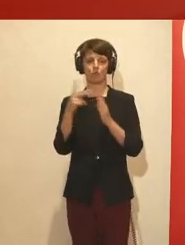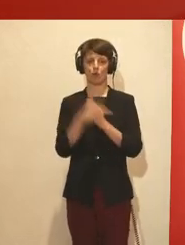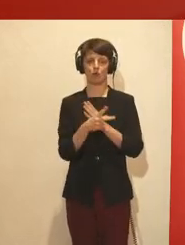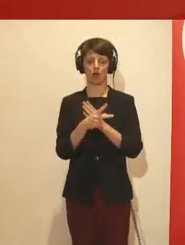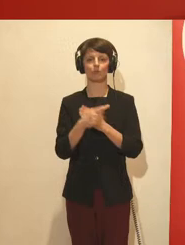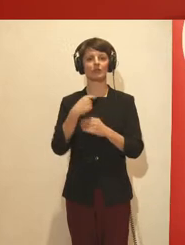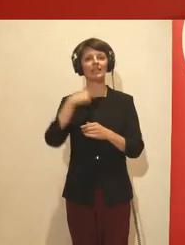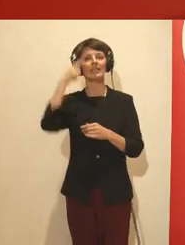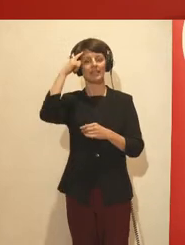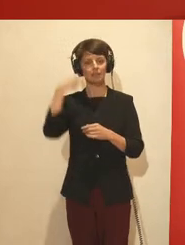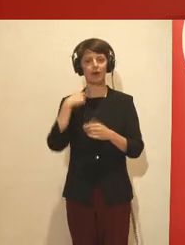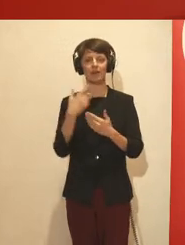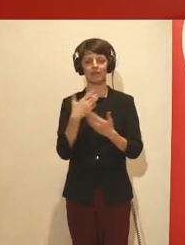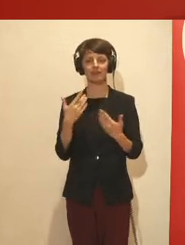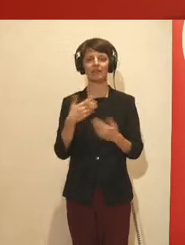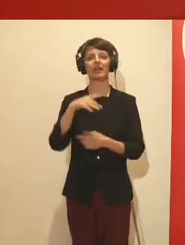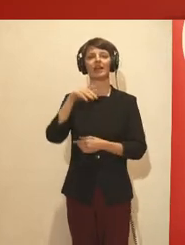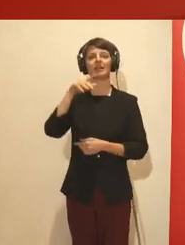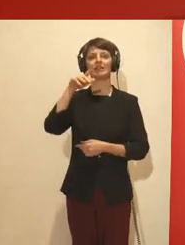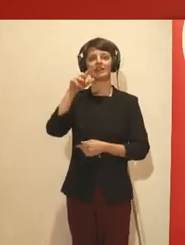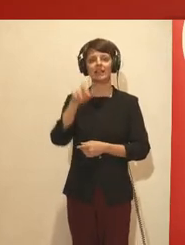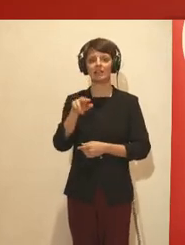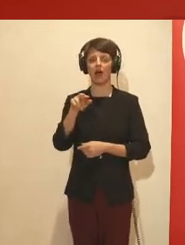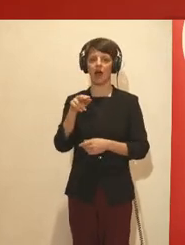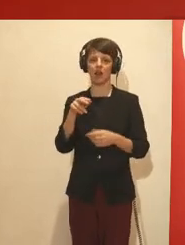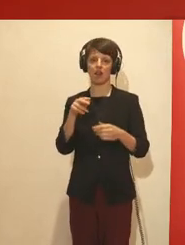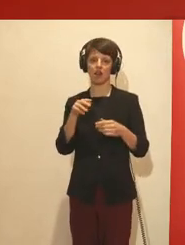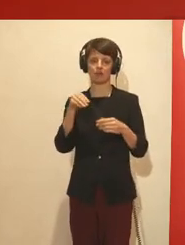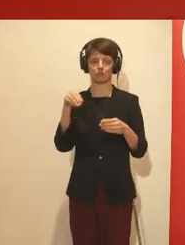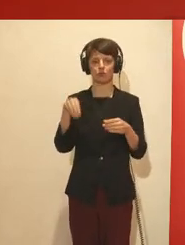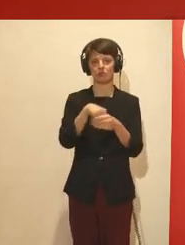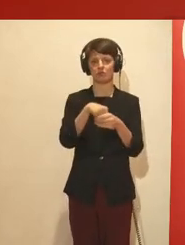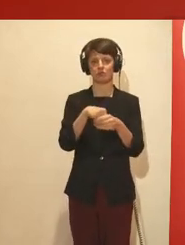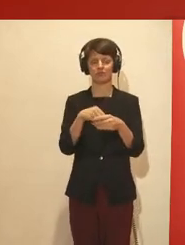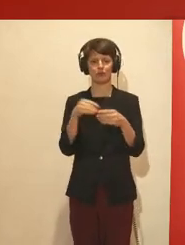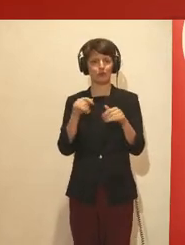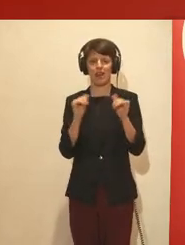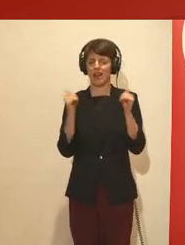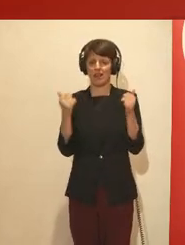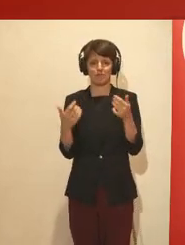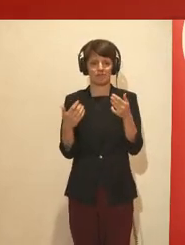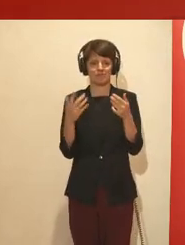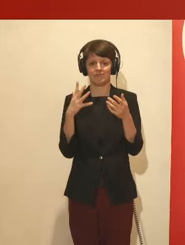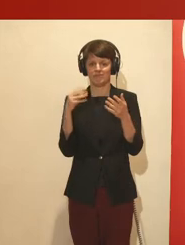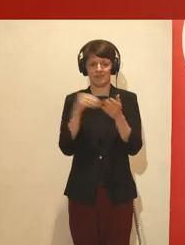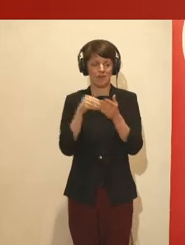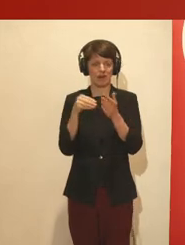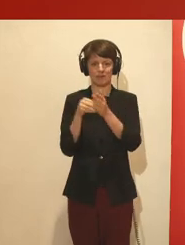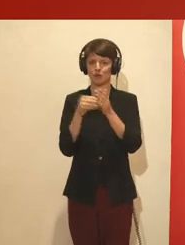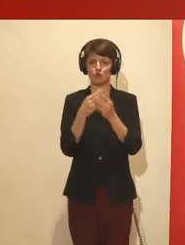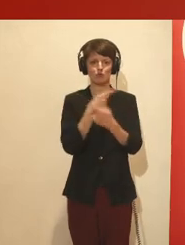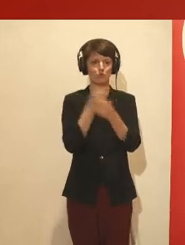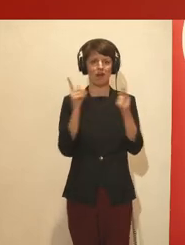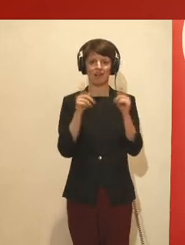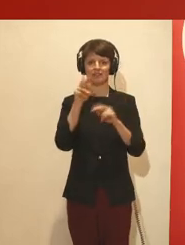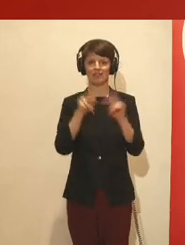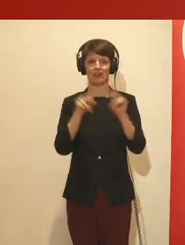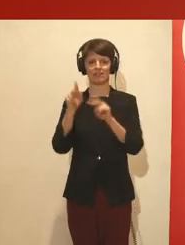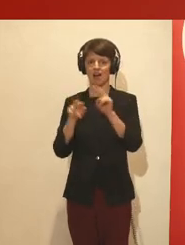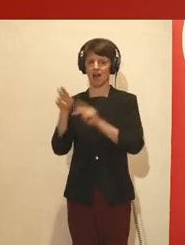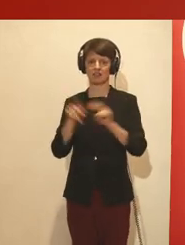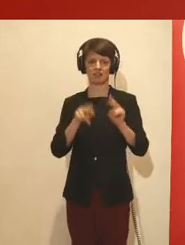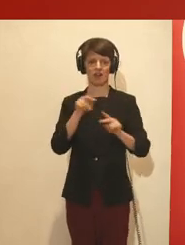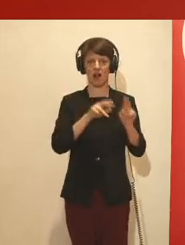habe ich gemeint natürlich dass es digitalität atmen muss weil unser leben durchdrungen ist von digitalem wandeln weil überall belang